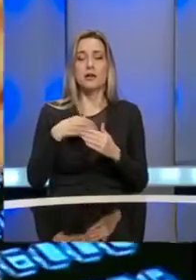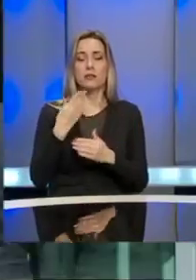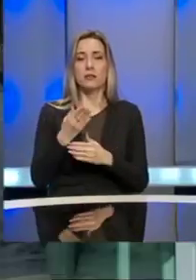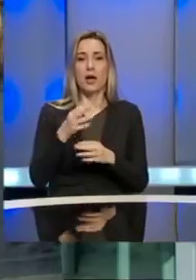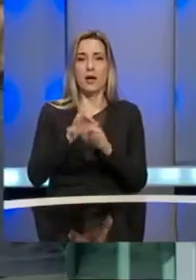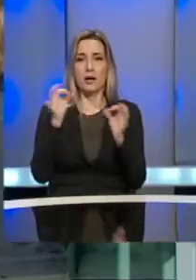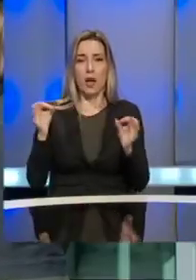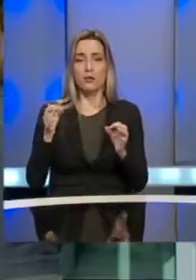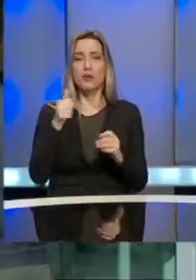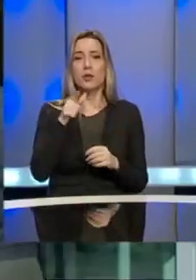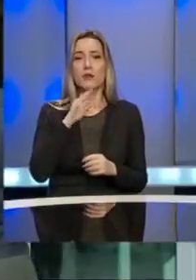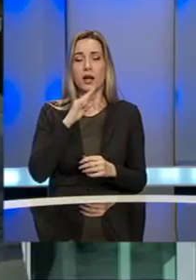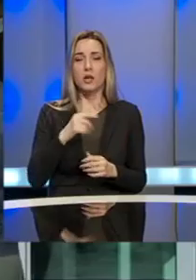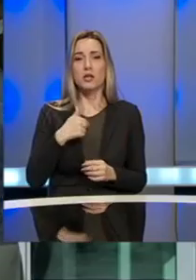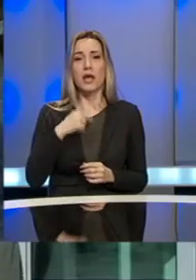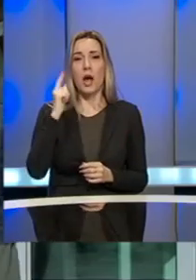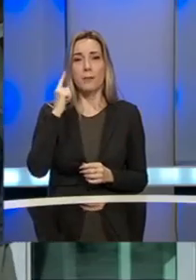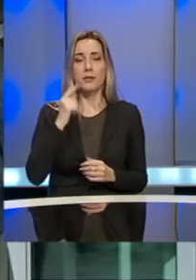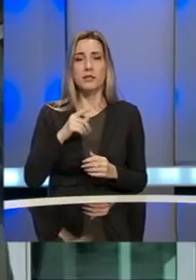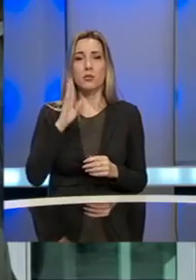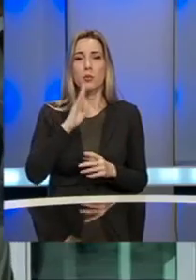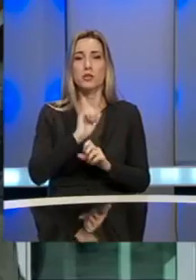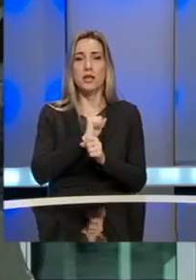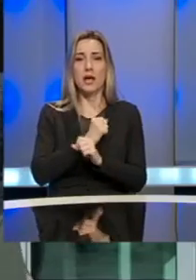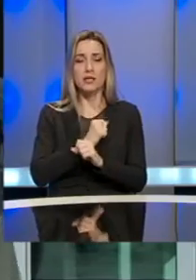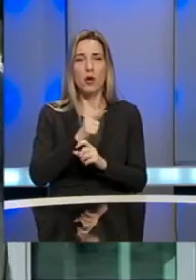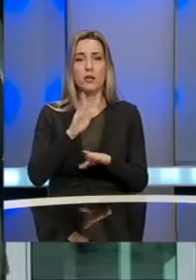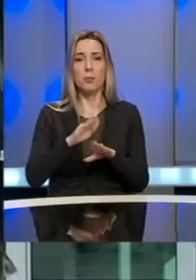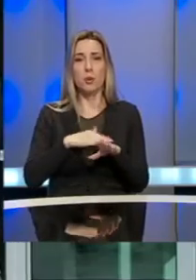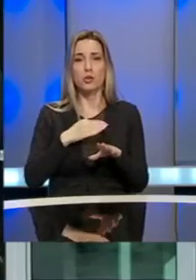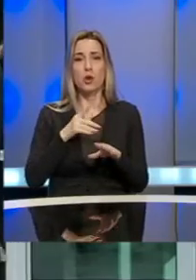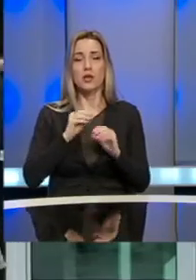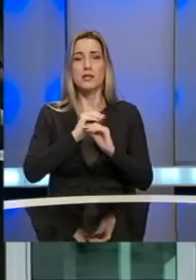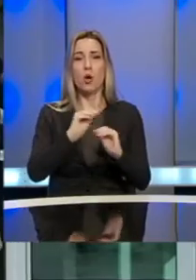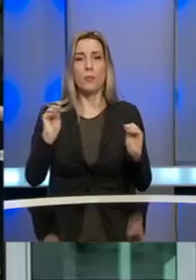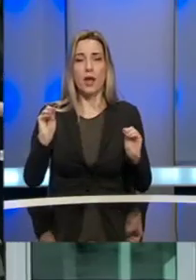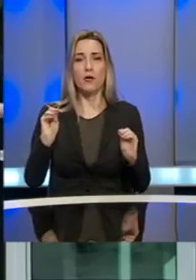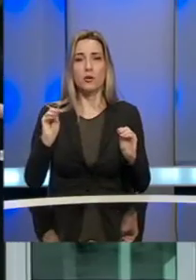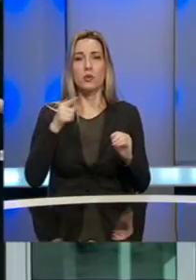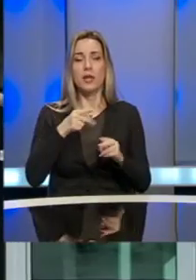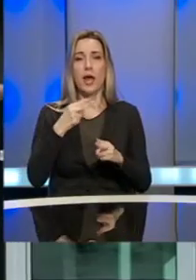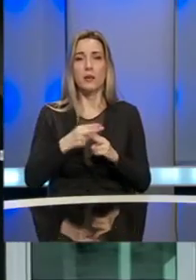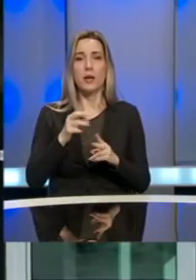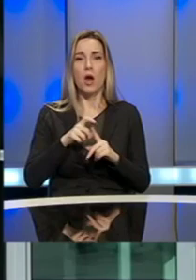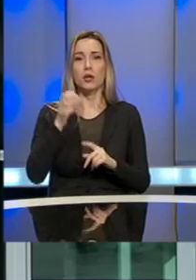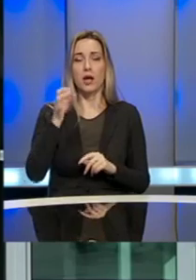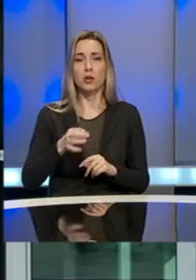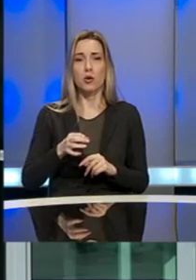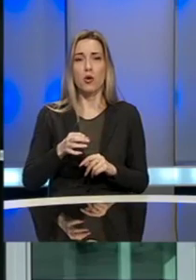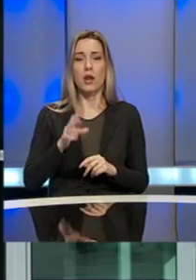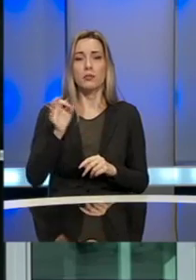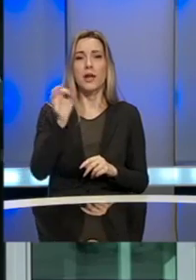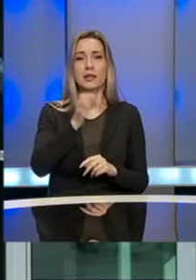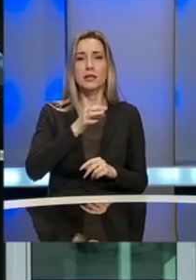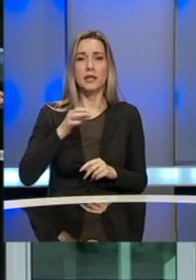kažete? Pa ja mislim, dakle, evo i u Bosni i Hercegovini je počelo da se objavljuju ta imena od kantona do entiteta